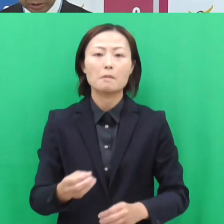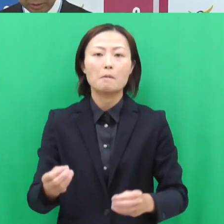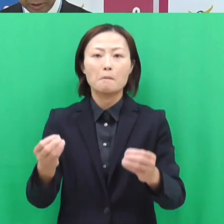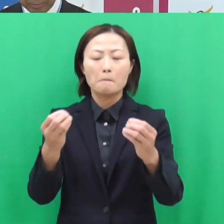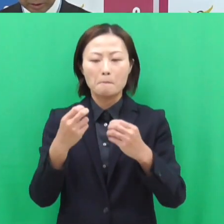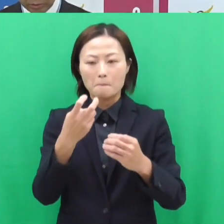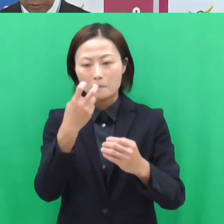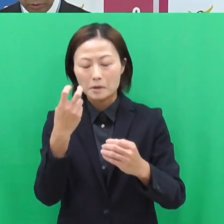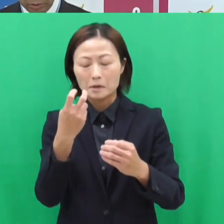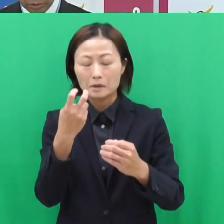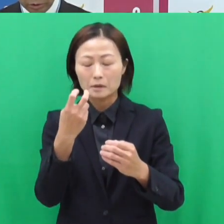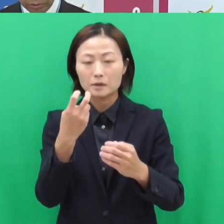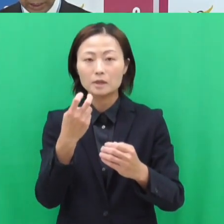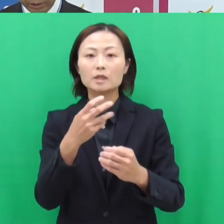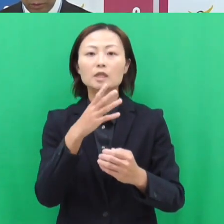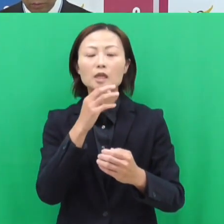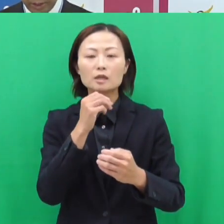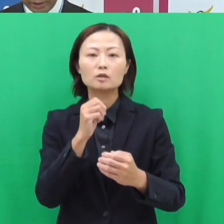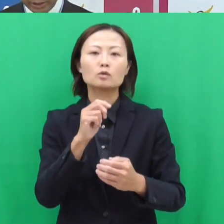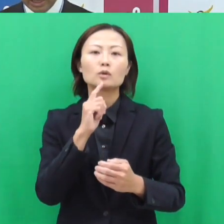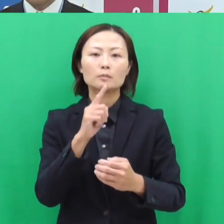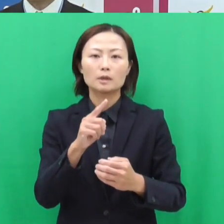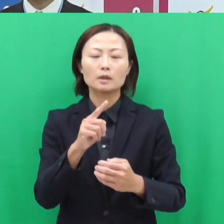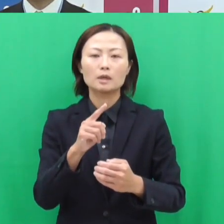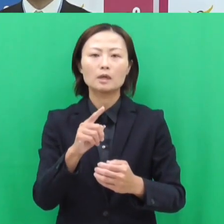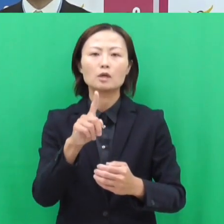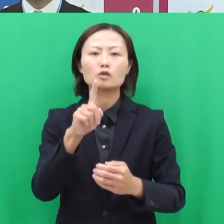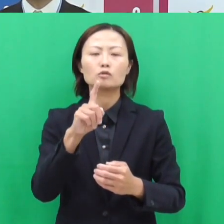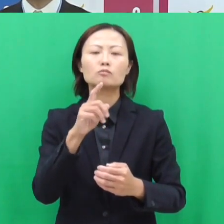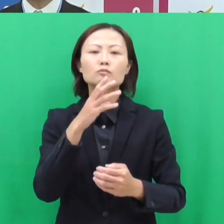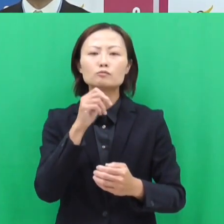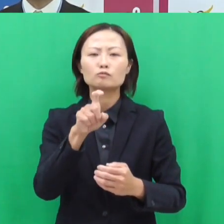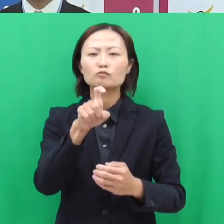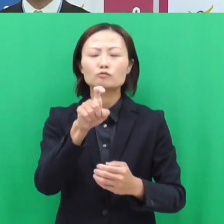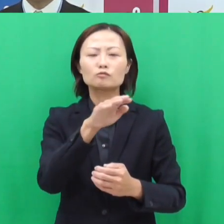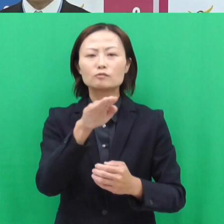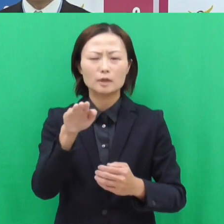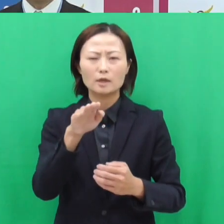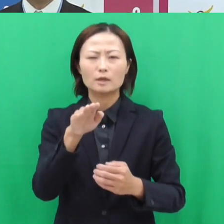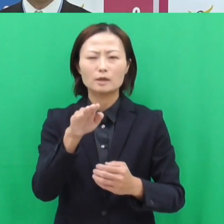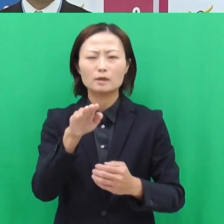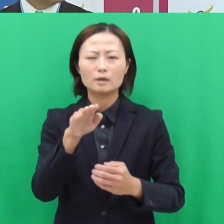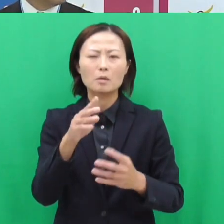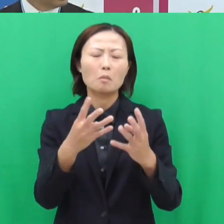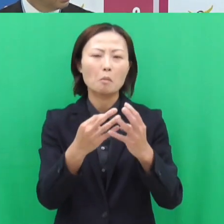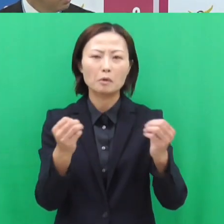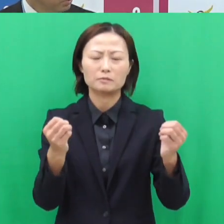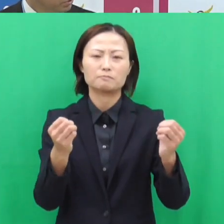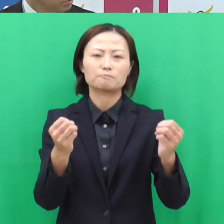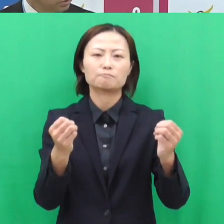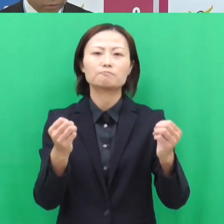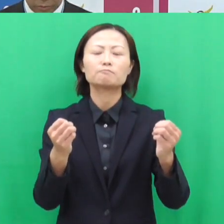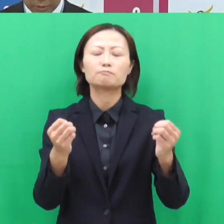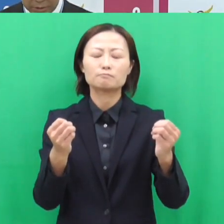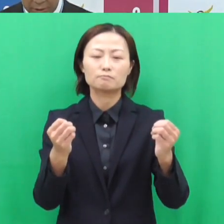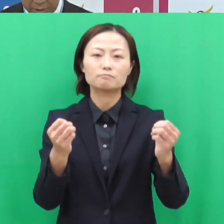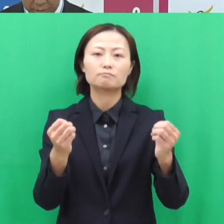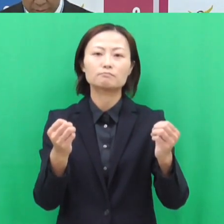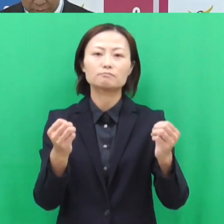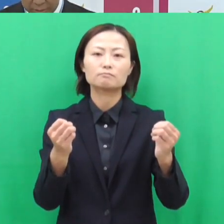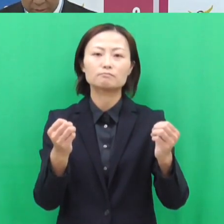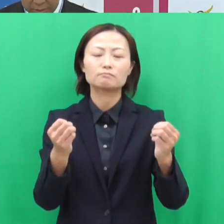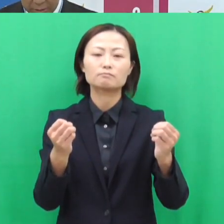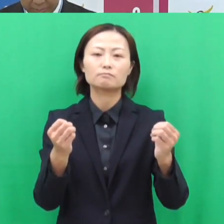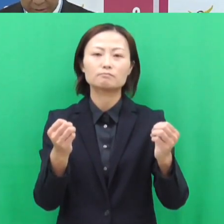年代別に見ていますと10代の割合が最も大きくなっております非常に10代が多いということですね